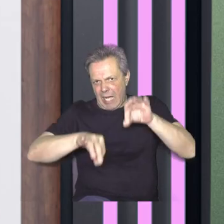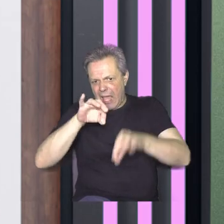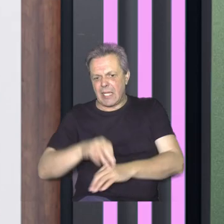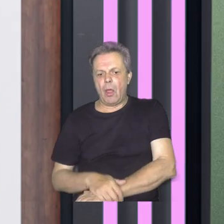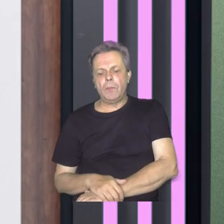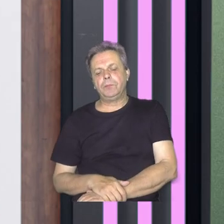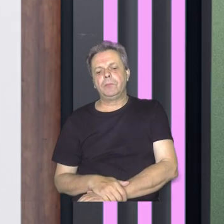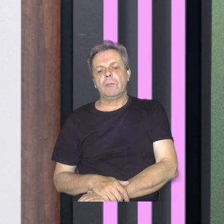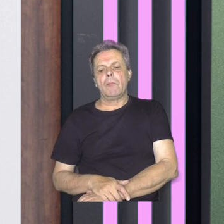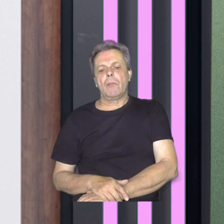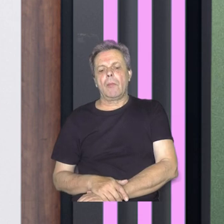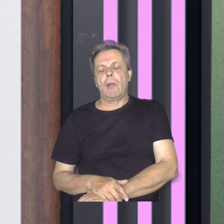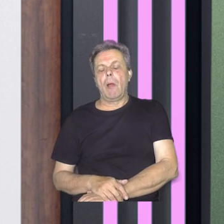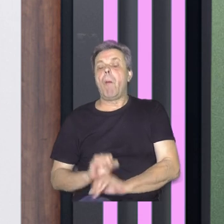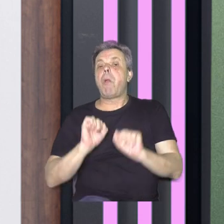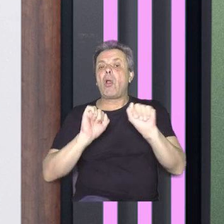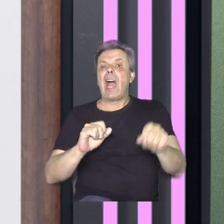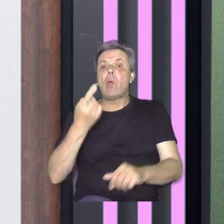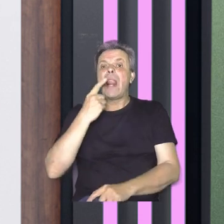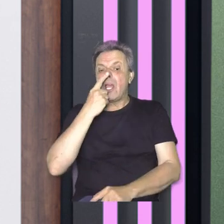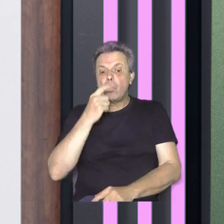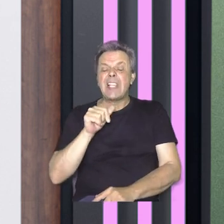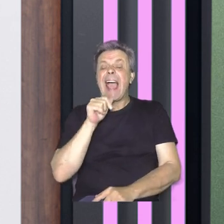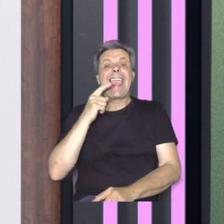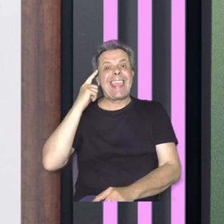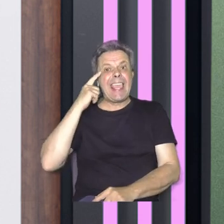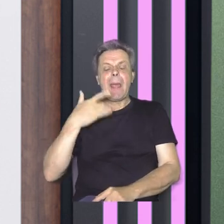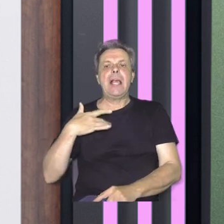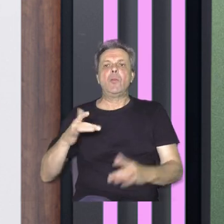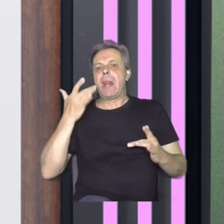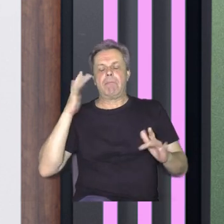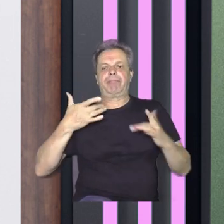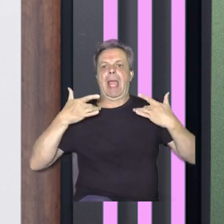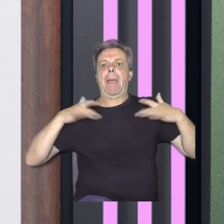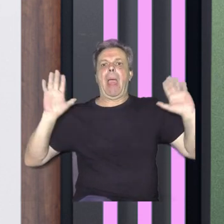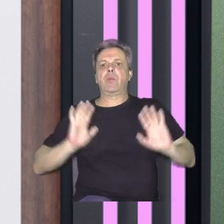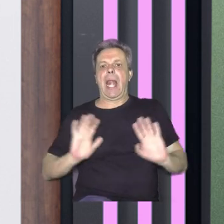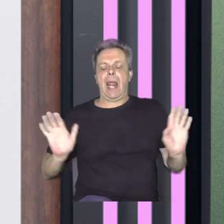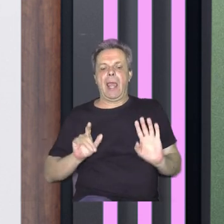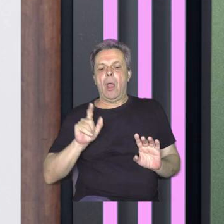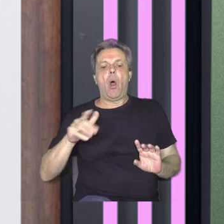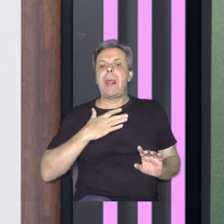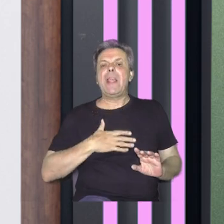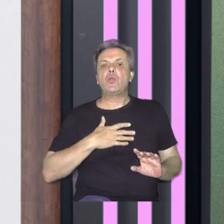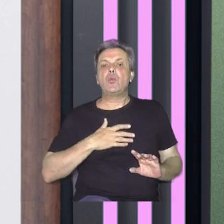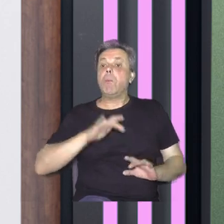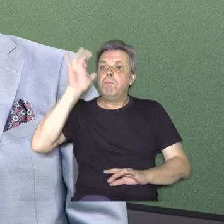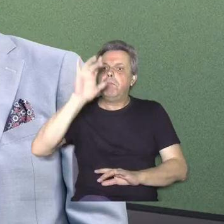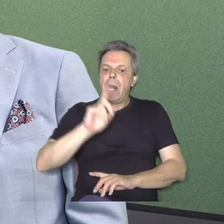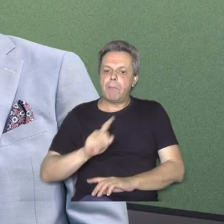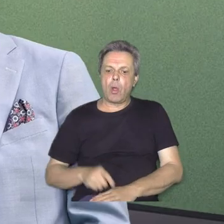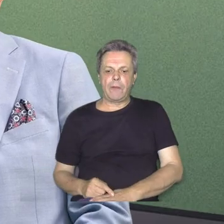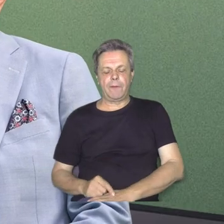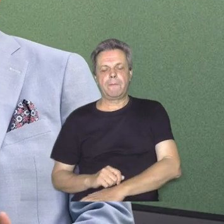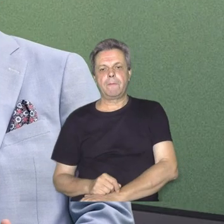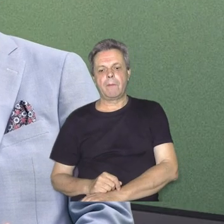odglasalo da tu blokadu, ali Rusija i Kina je bila neutralna. Nisu dali veto. Da su